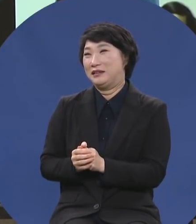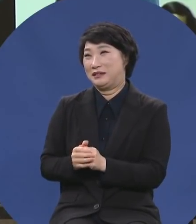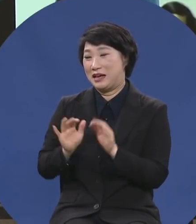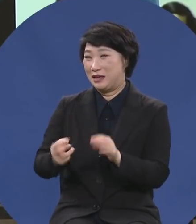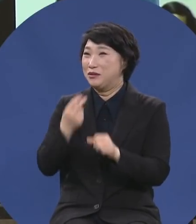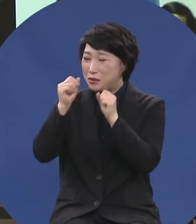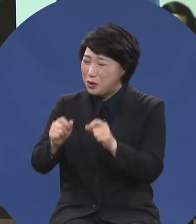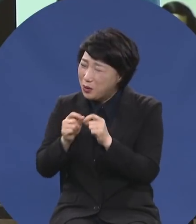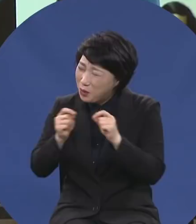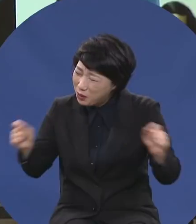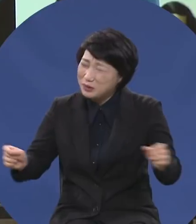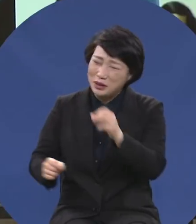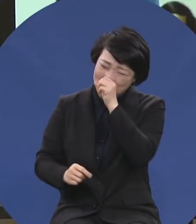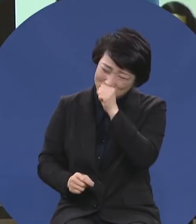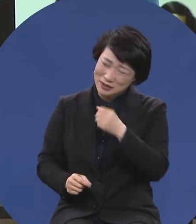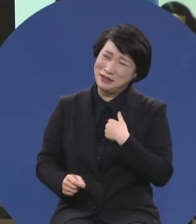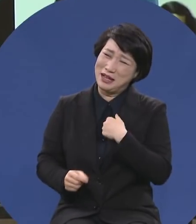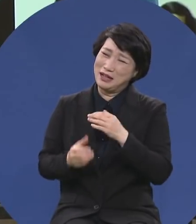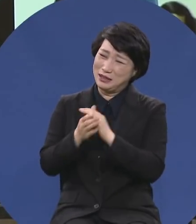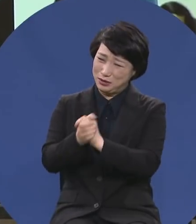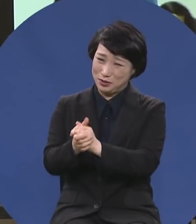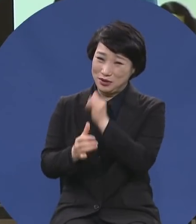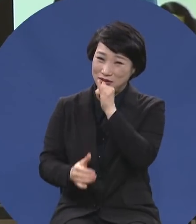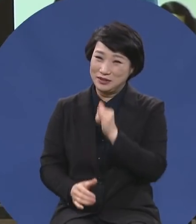오래 사셨으면 좋겠다고 기도해요.